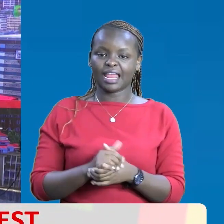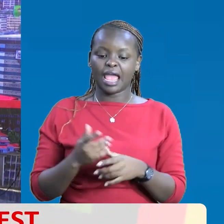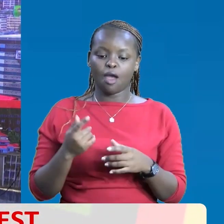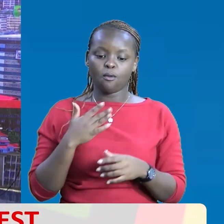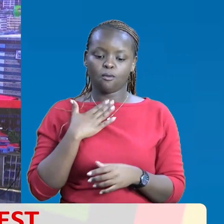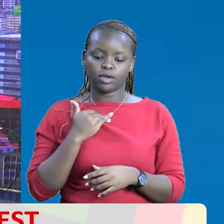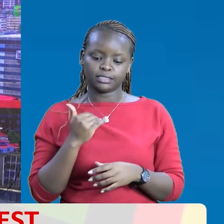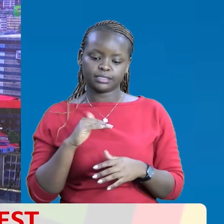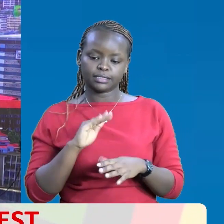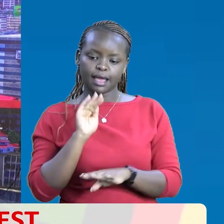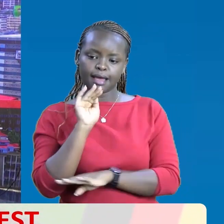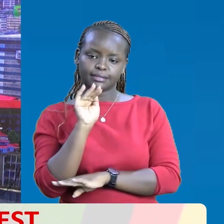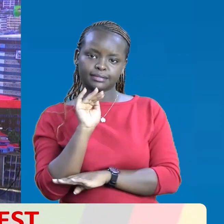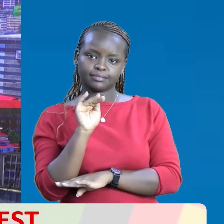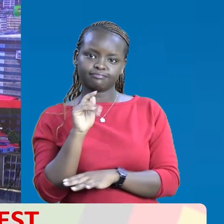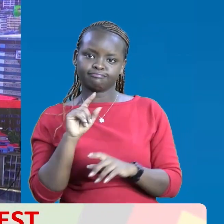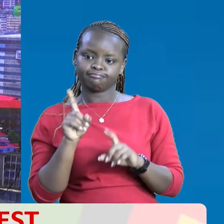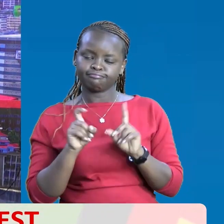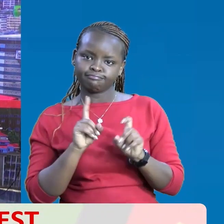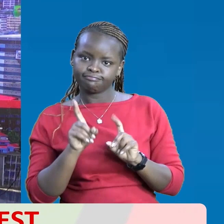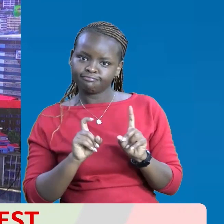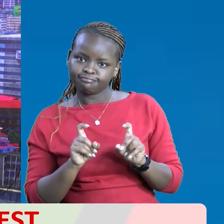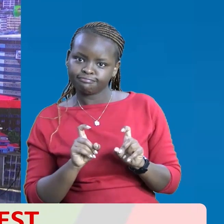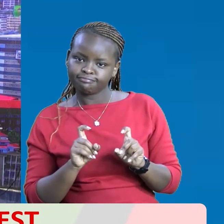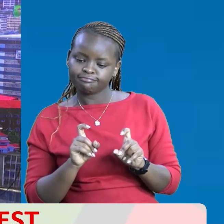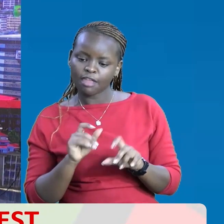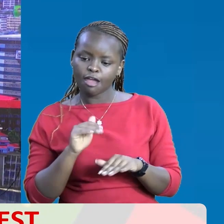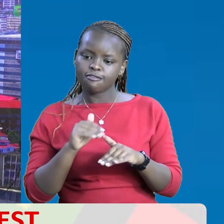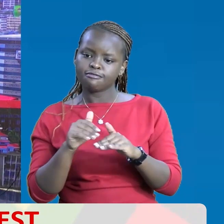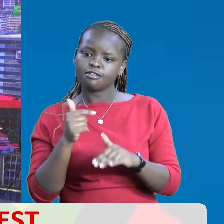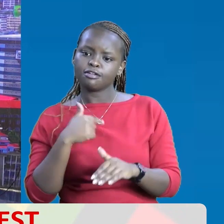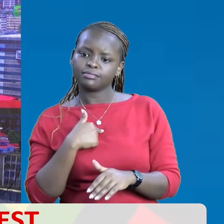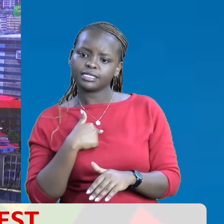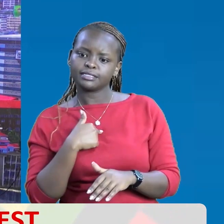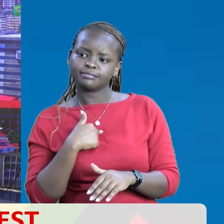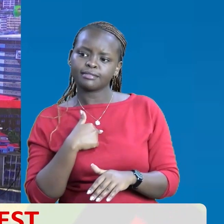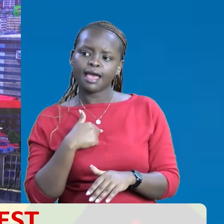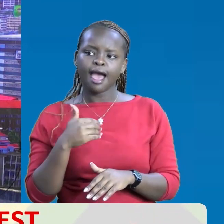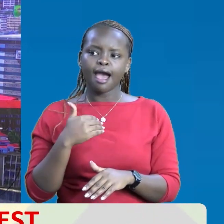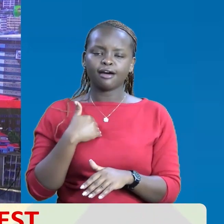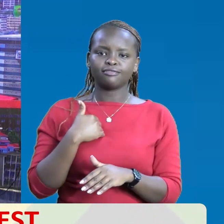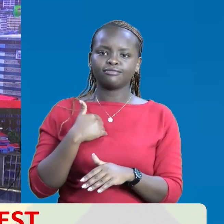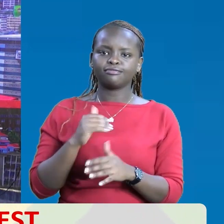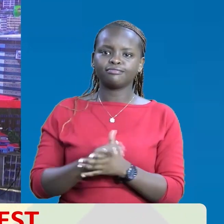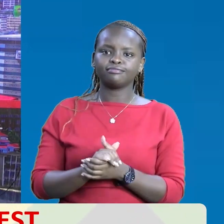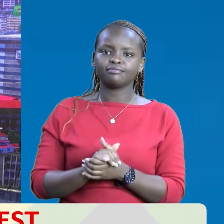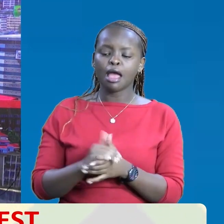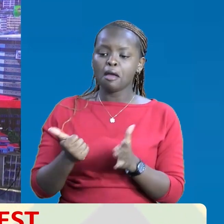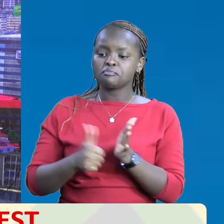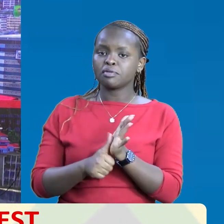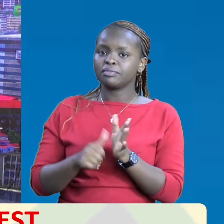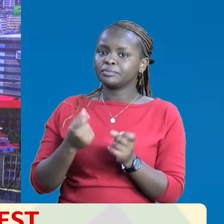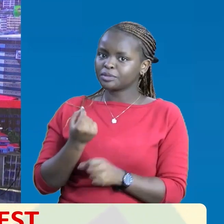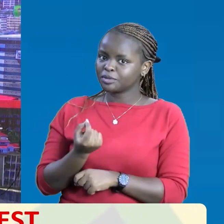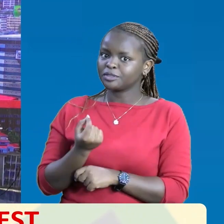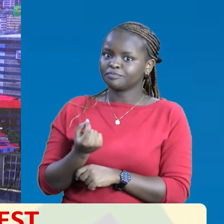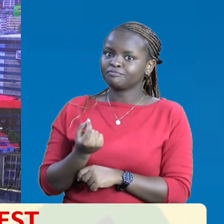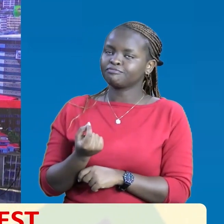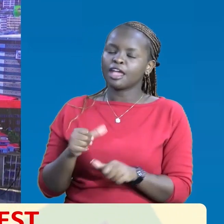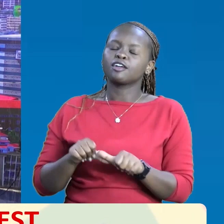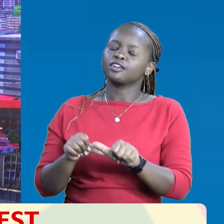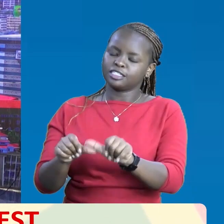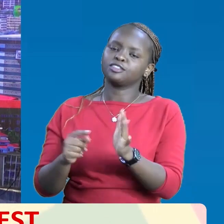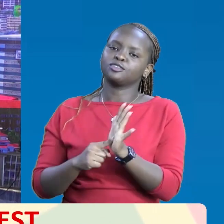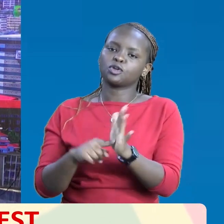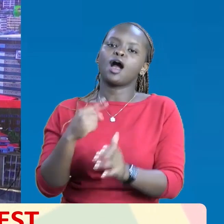Kabisa. Swalisha mtu wangu. Unajua ulipotea hapo ukasema mimi niko na majezi kidogo. Huyu pia akasema wewe utaibidi msukuma. Na